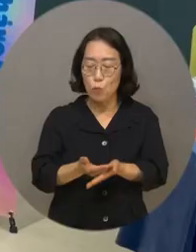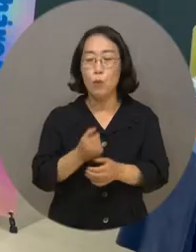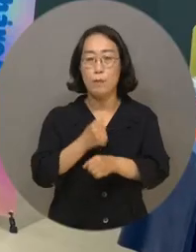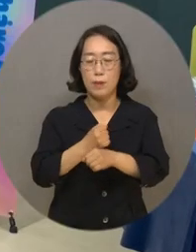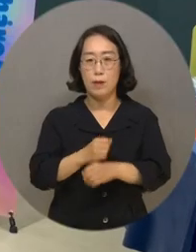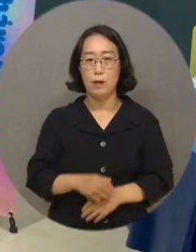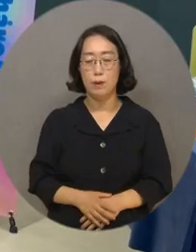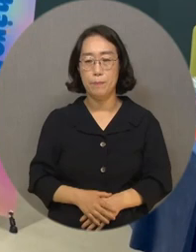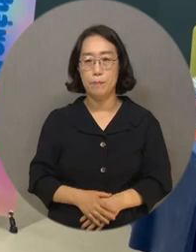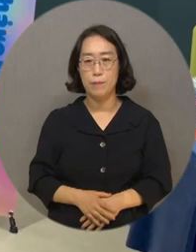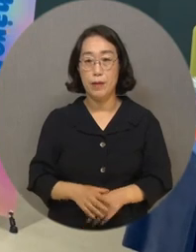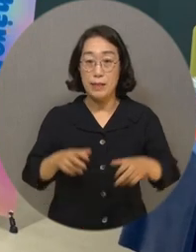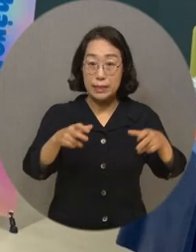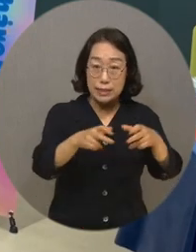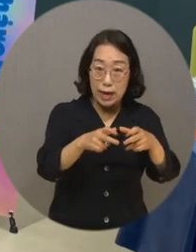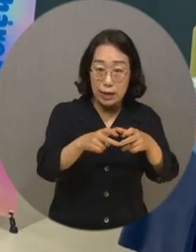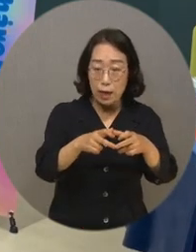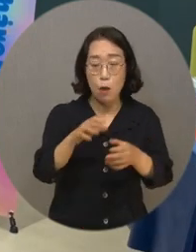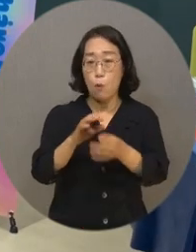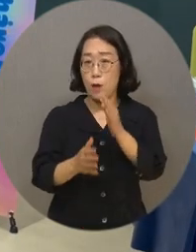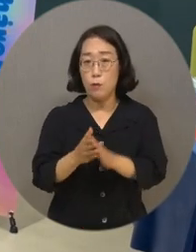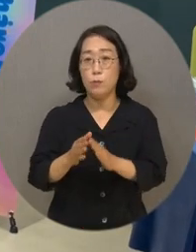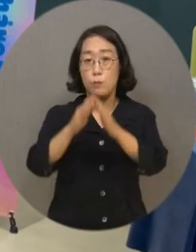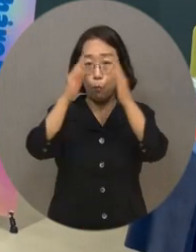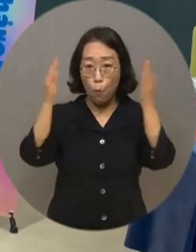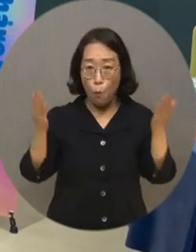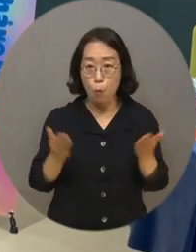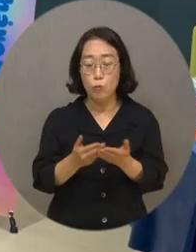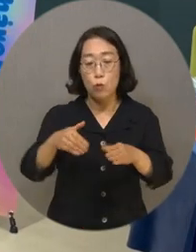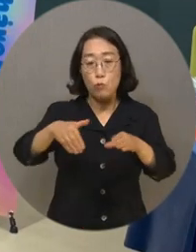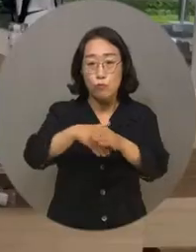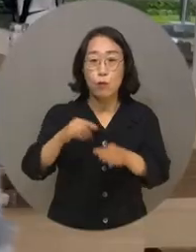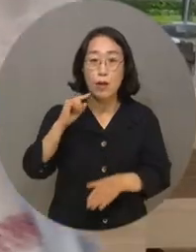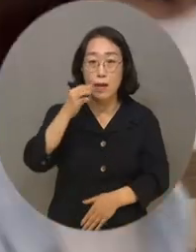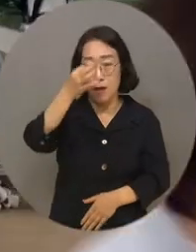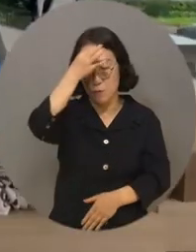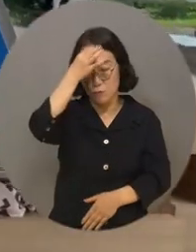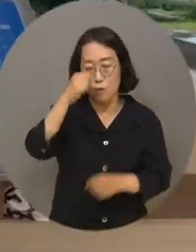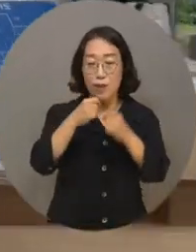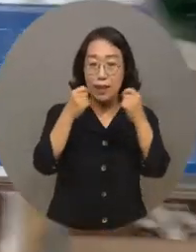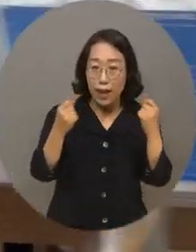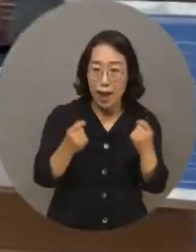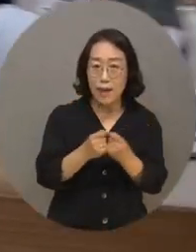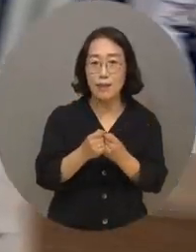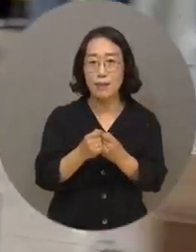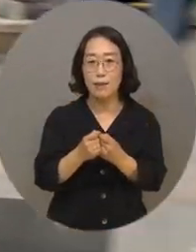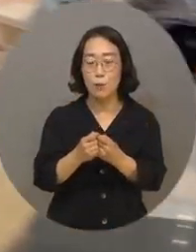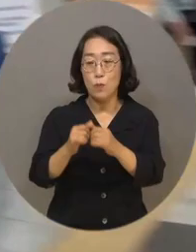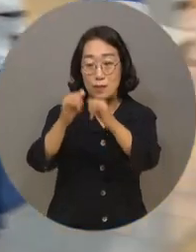하고요. 장애인과 비장애인, 문화예술과 과학기술, 개인과 사회가 하나